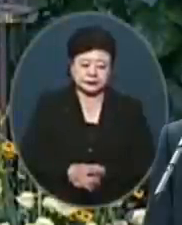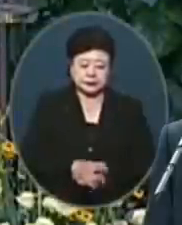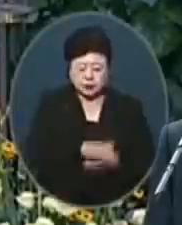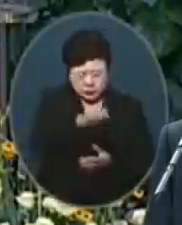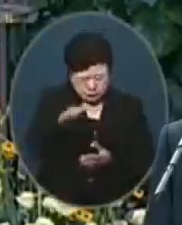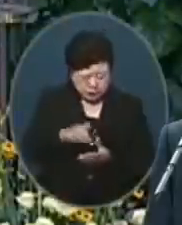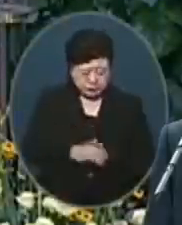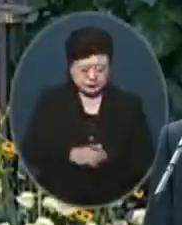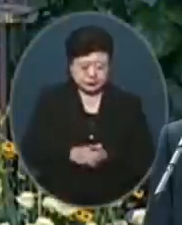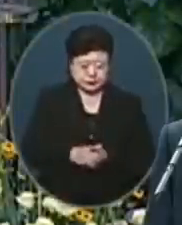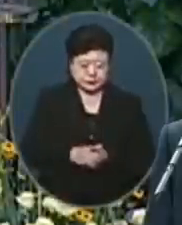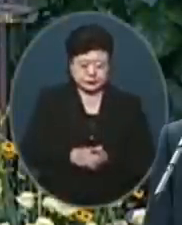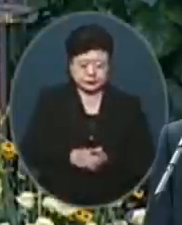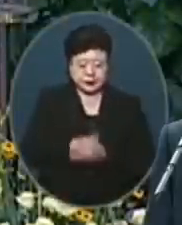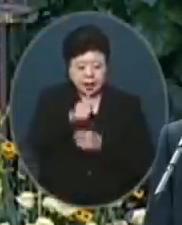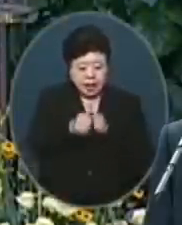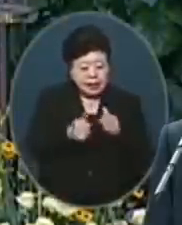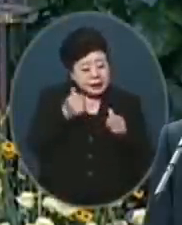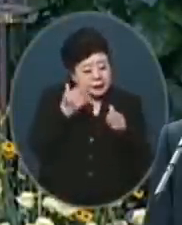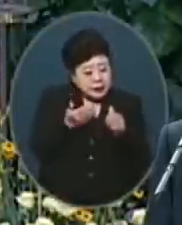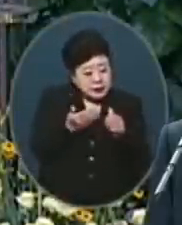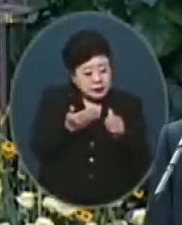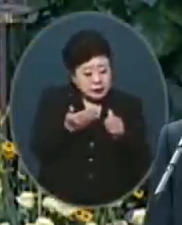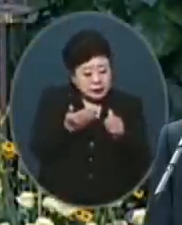우리는 하나님께서